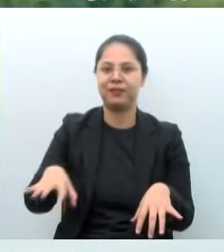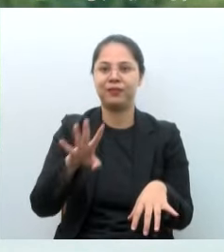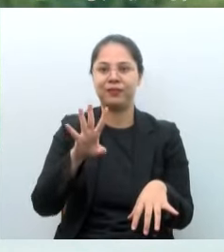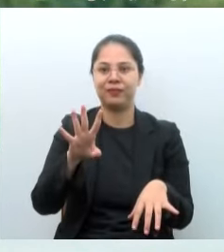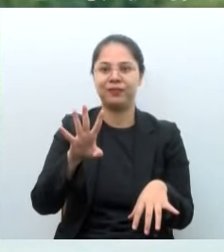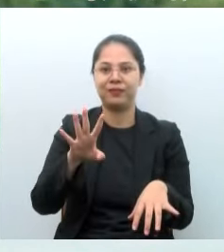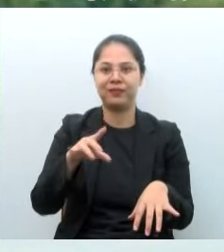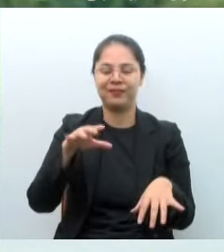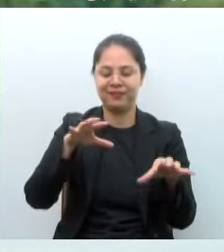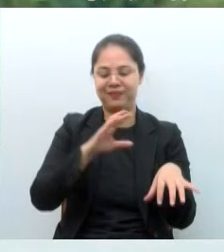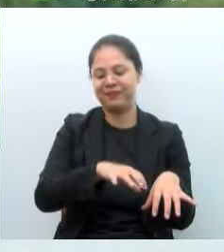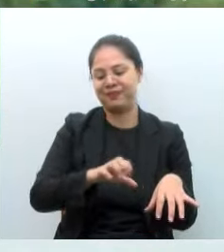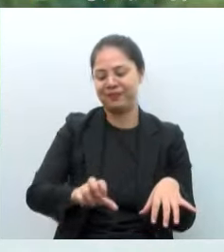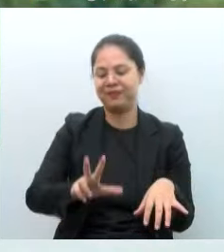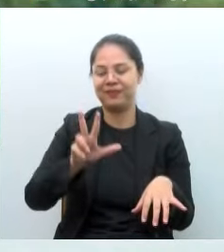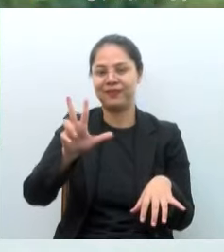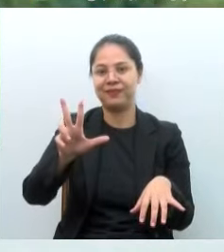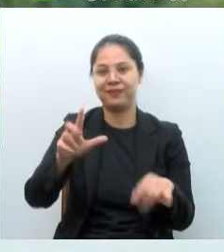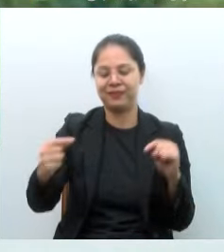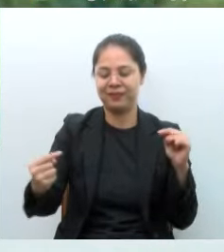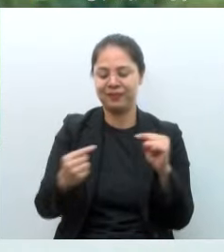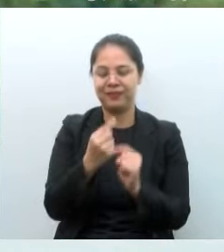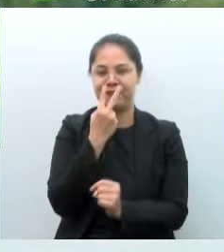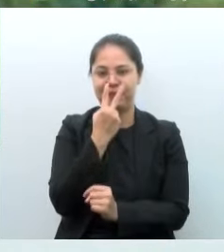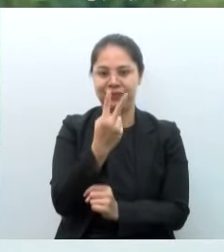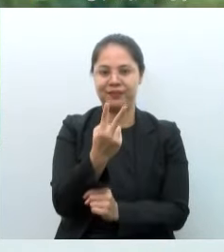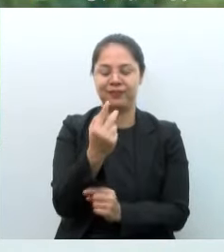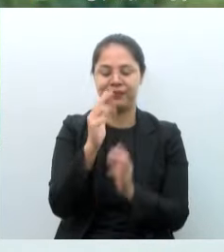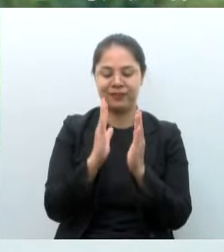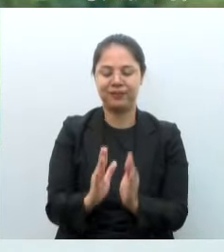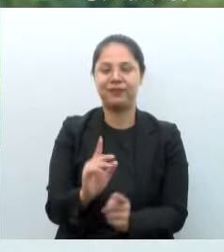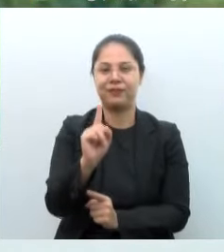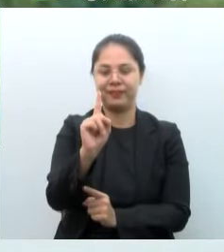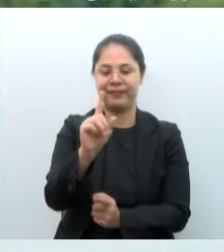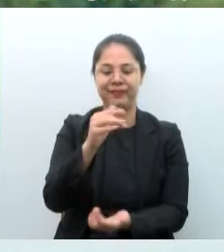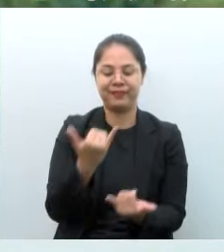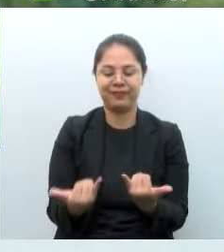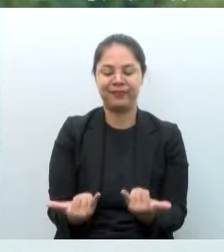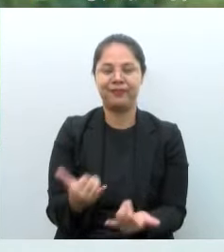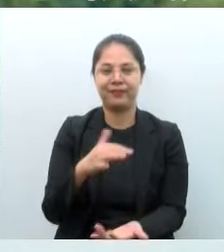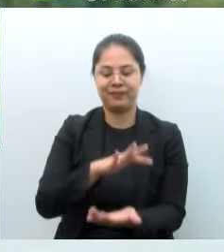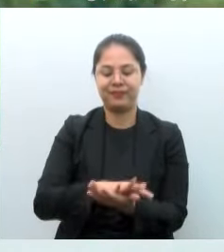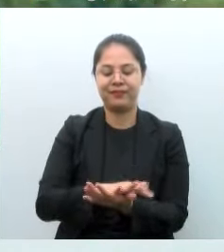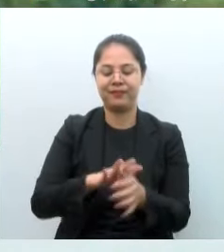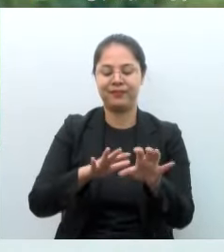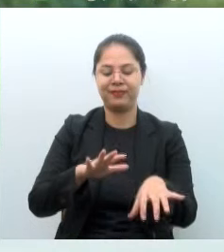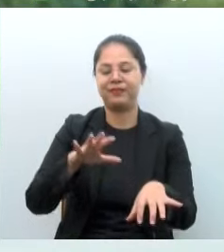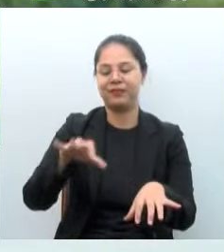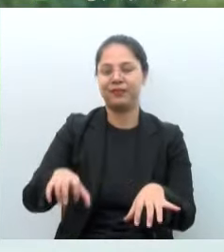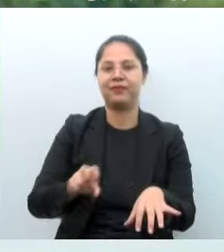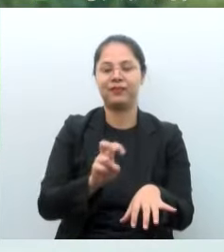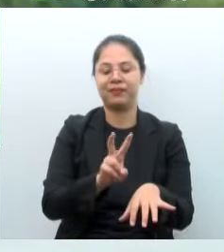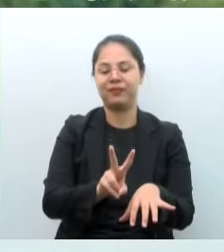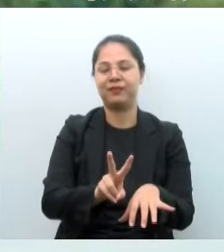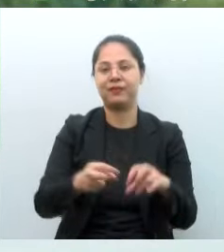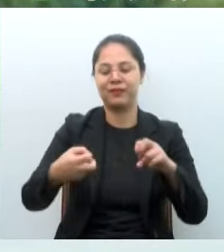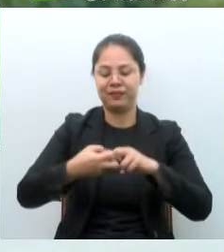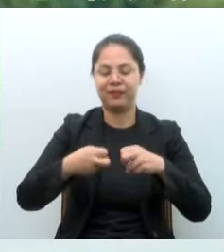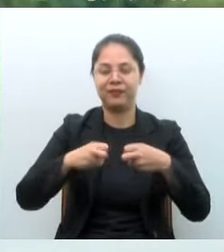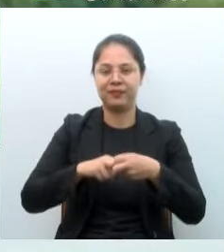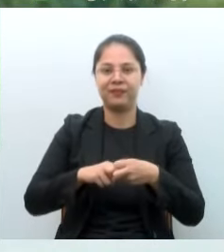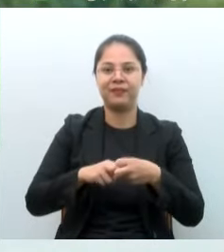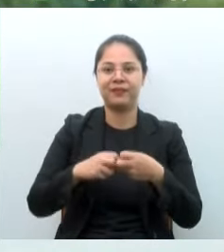างหรือว่า2โรงเรียนต่อ1คนบ้างนะครับแต่ในวันนี้นะครับเราแค่2โรงเรียนต่อ1คนดังนั้นคิดว่าภาระนี้คงจะไม่มีปัญหาสำหรับ